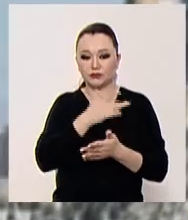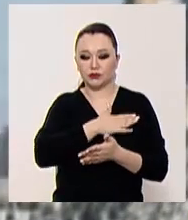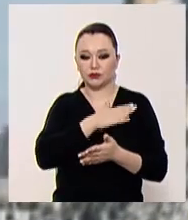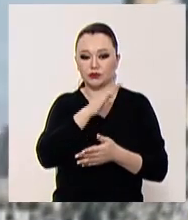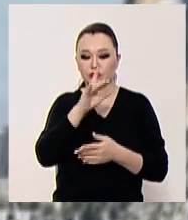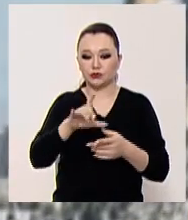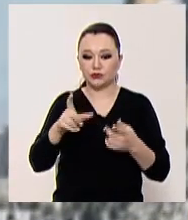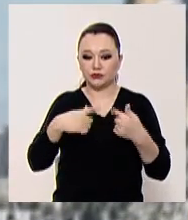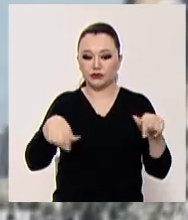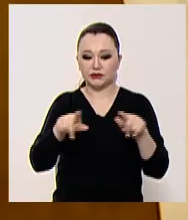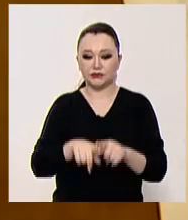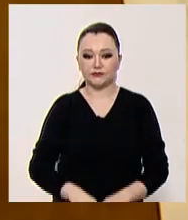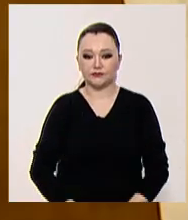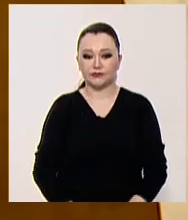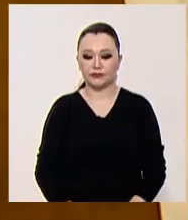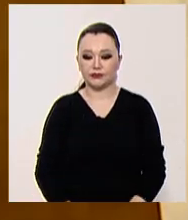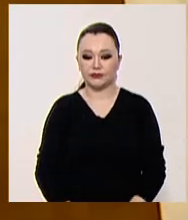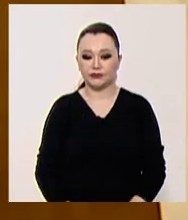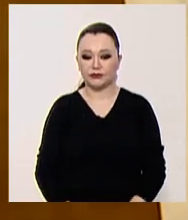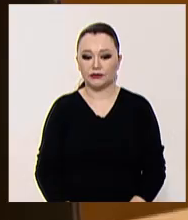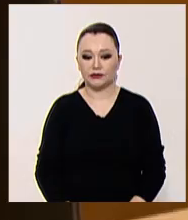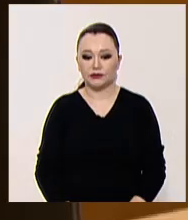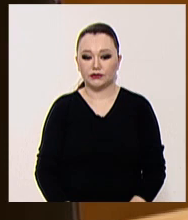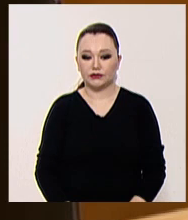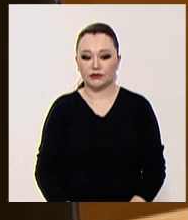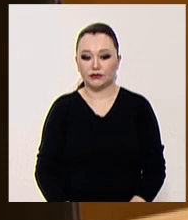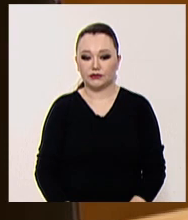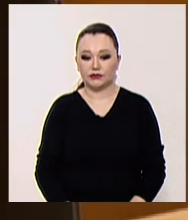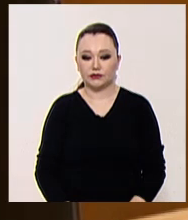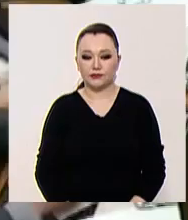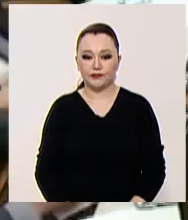приватизированных объектов. Три человека. Почти. Выплаты.